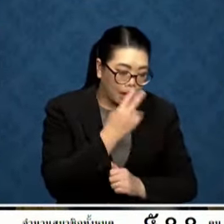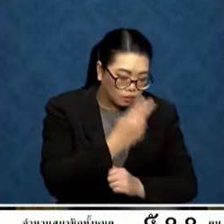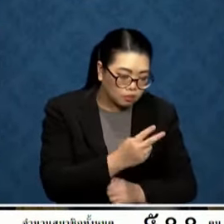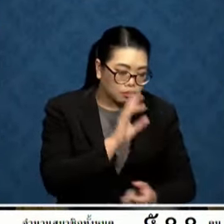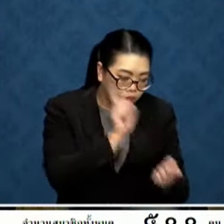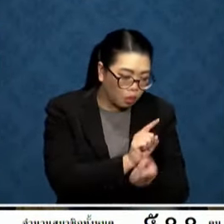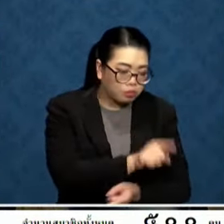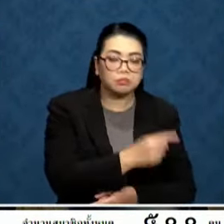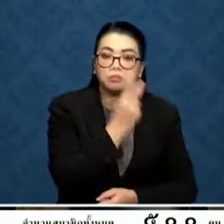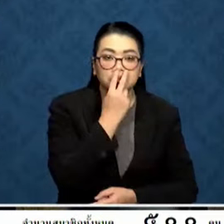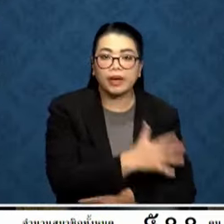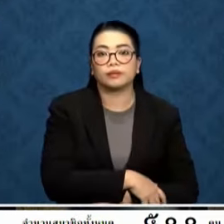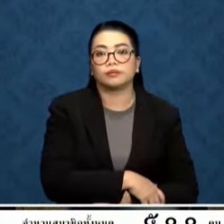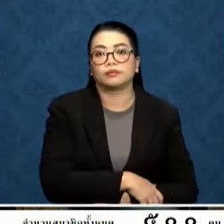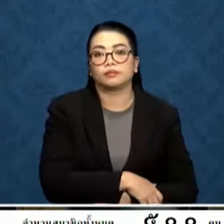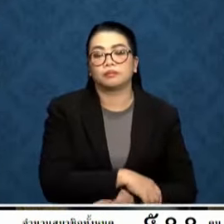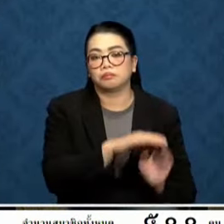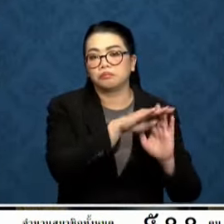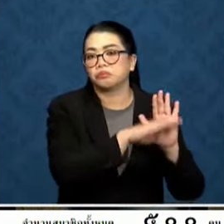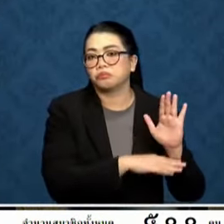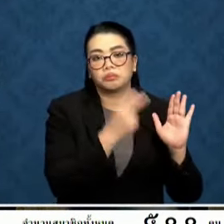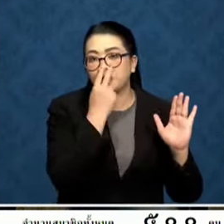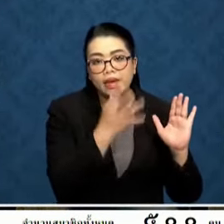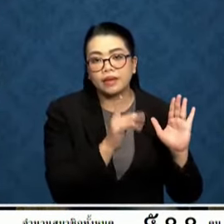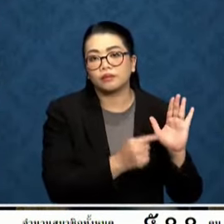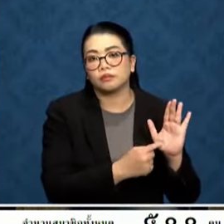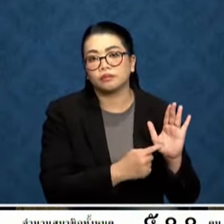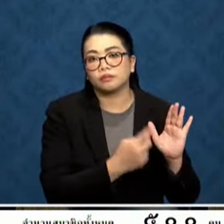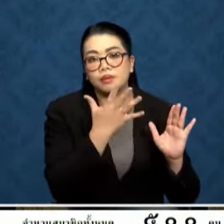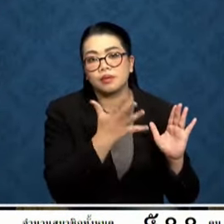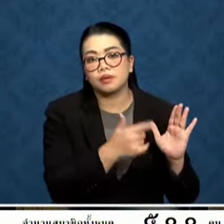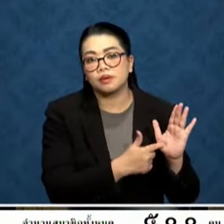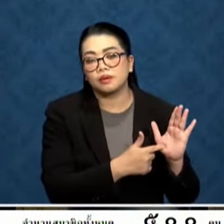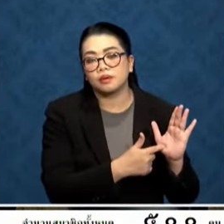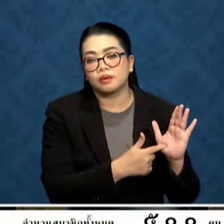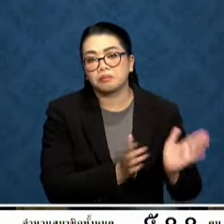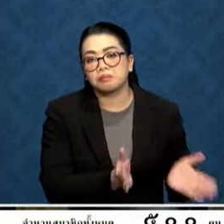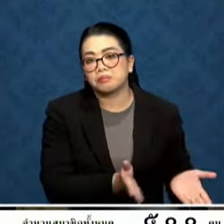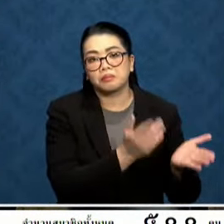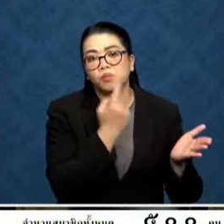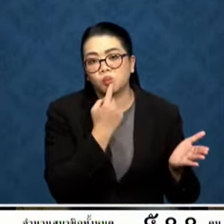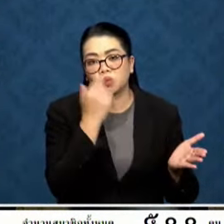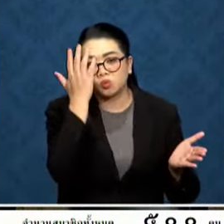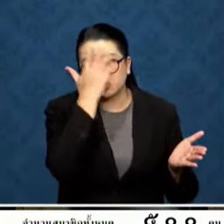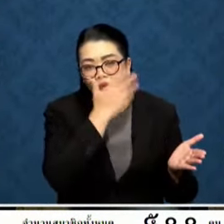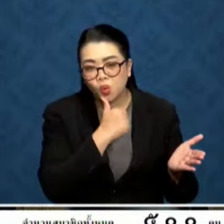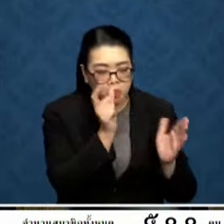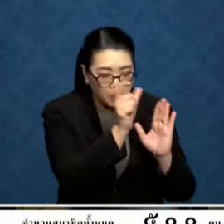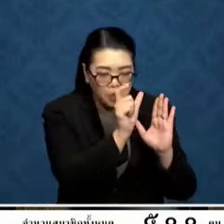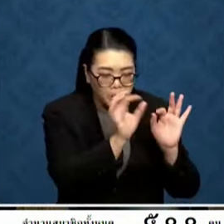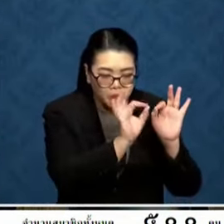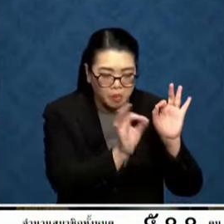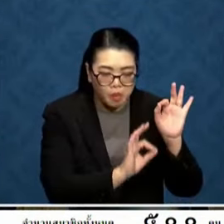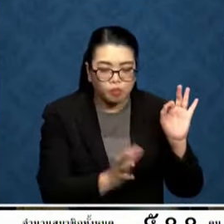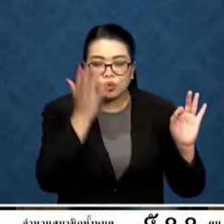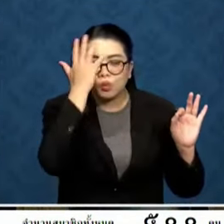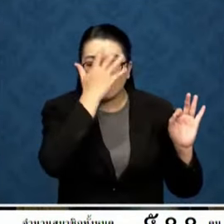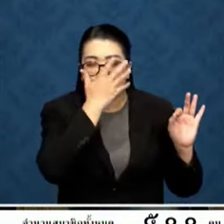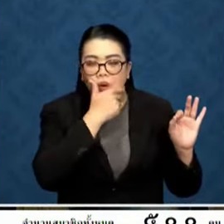พิจารณาในรายละเอียดจริงๆแล้วผมย้ำนะครับมีคำพูดสวยหรูเต็มไปหมด